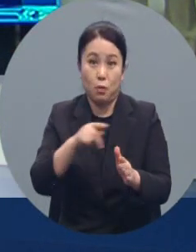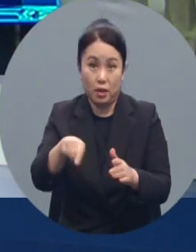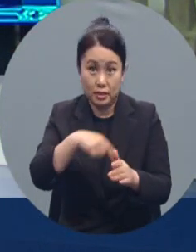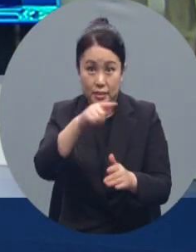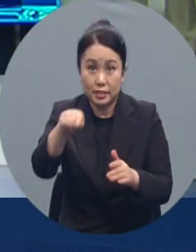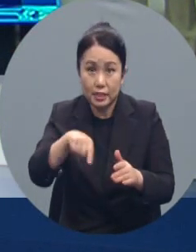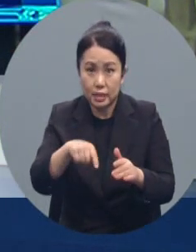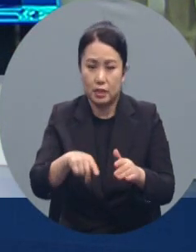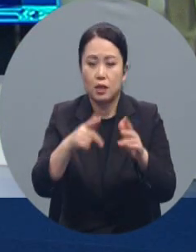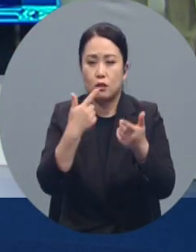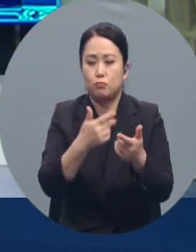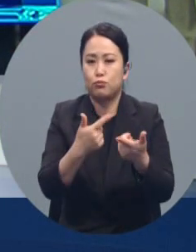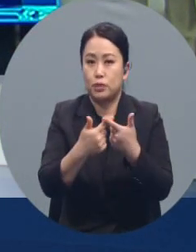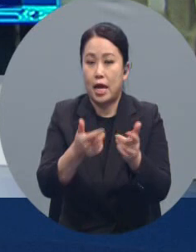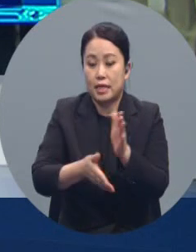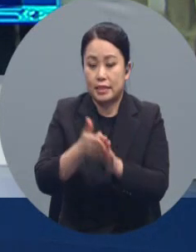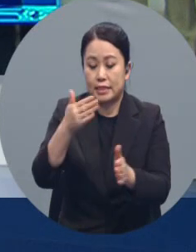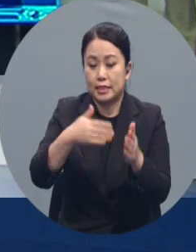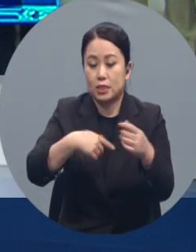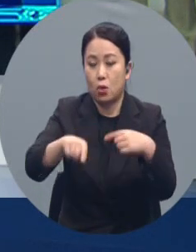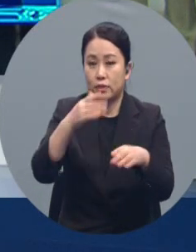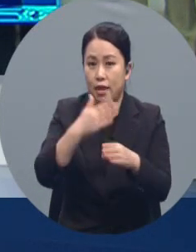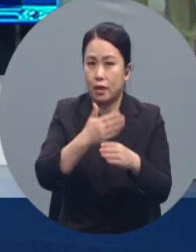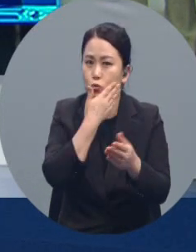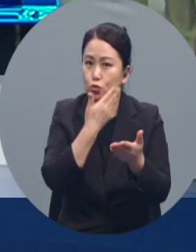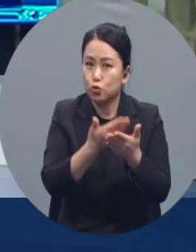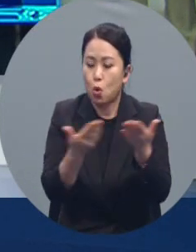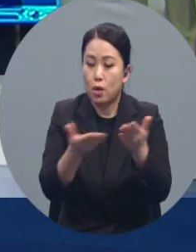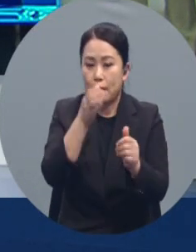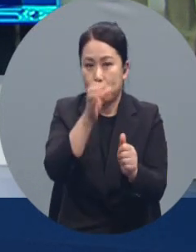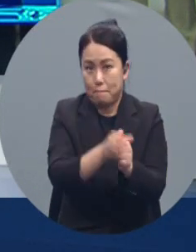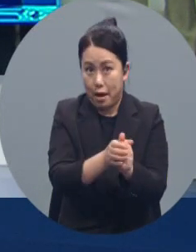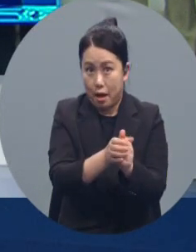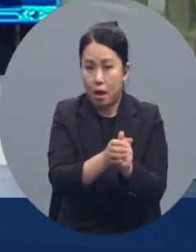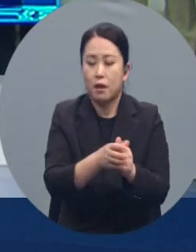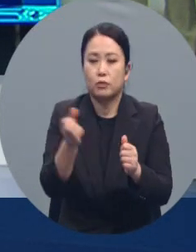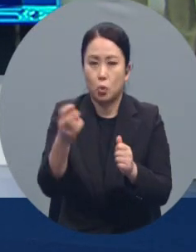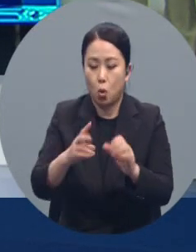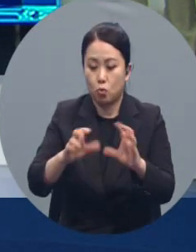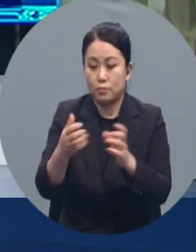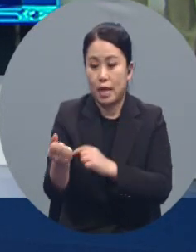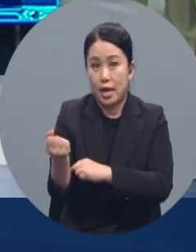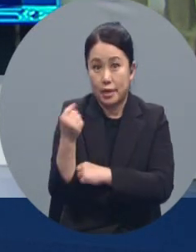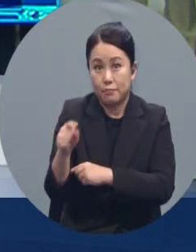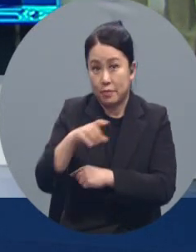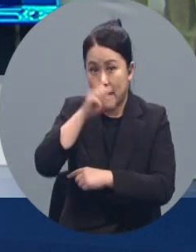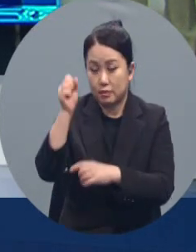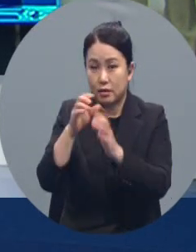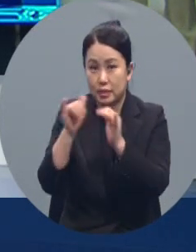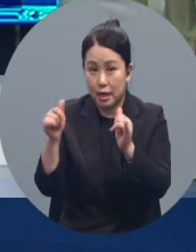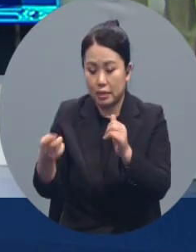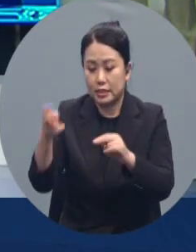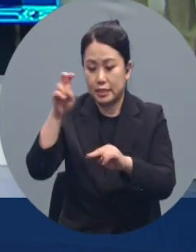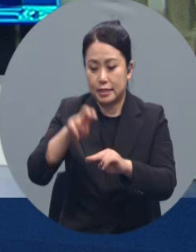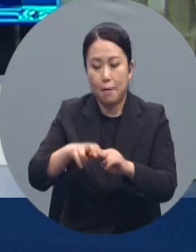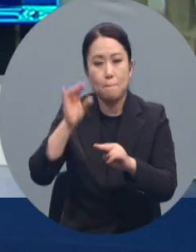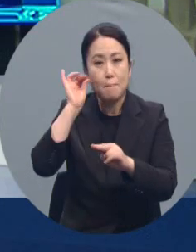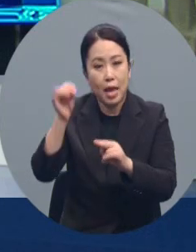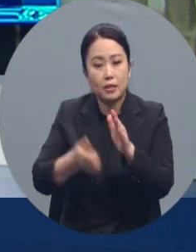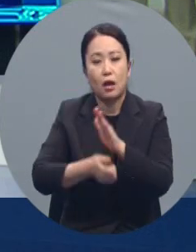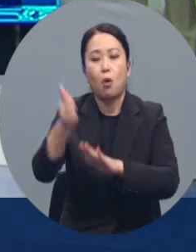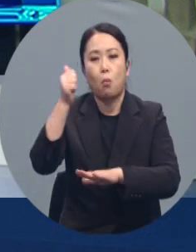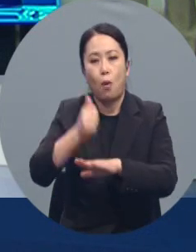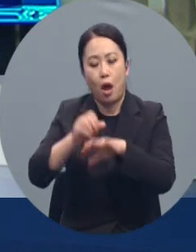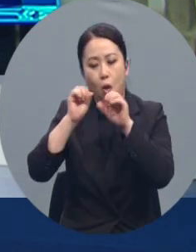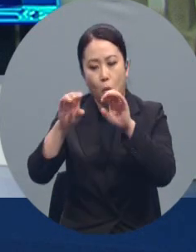재기에 나섰습니다. 반면 지방권력 탈환에 성공한 국민의힘 당선자들은 취임 100일 성과를 홍보하며 일찍부터